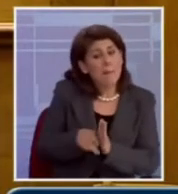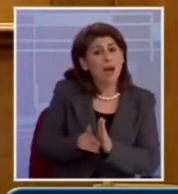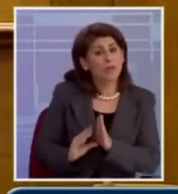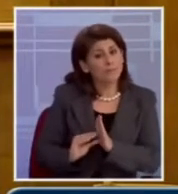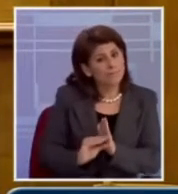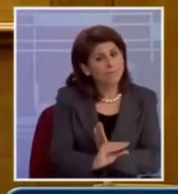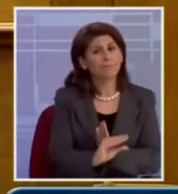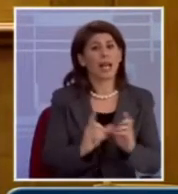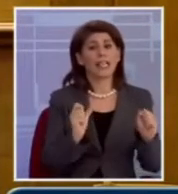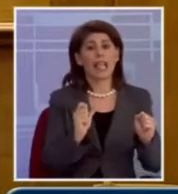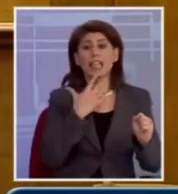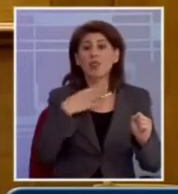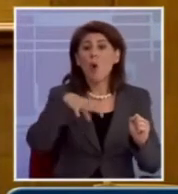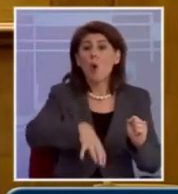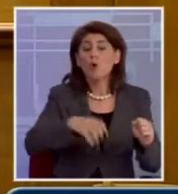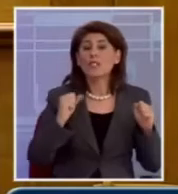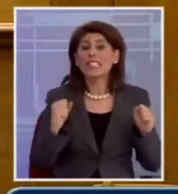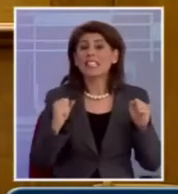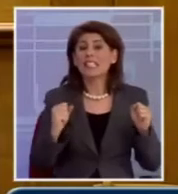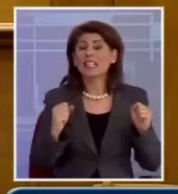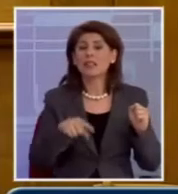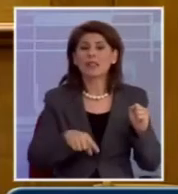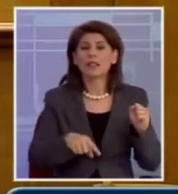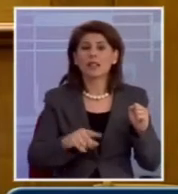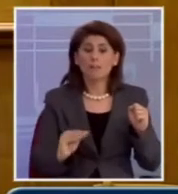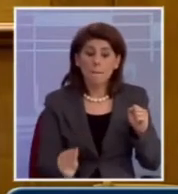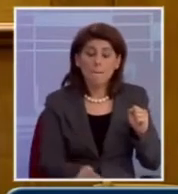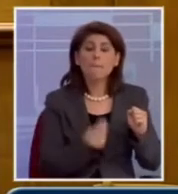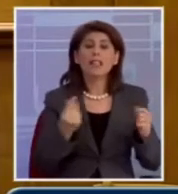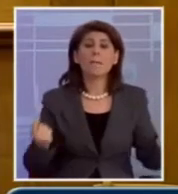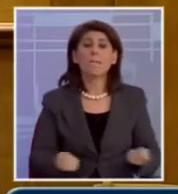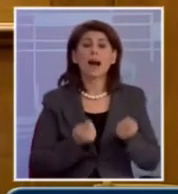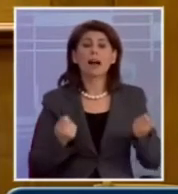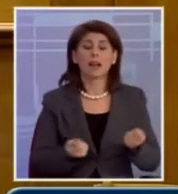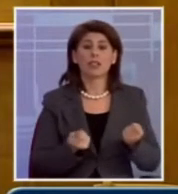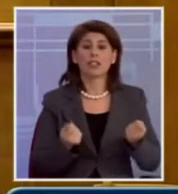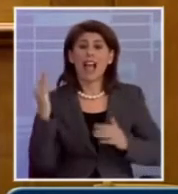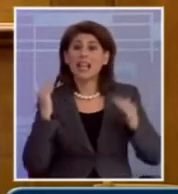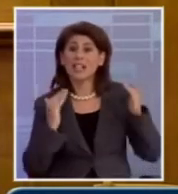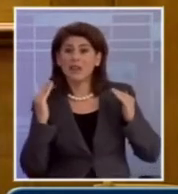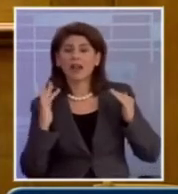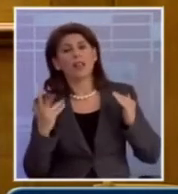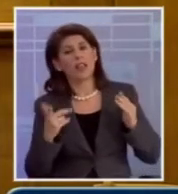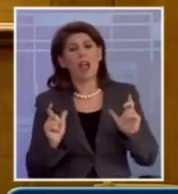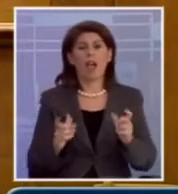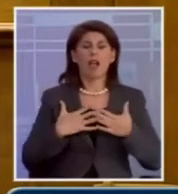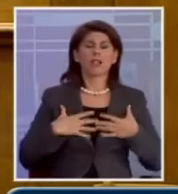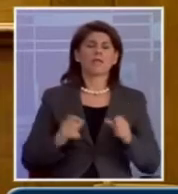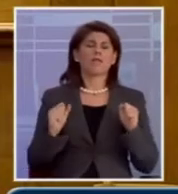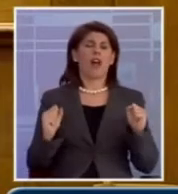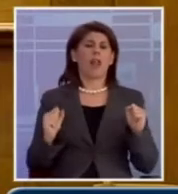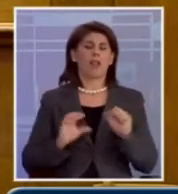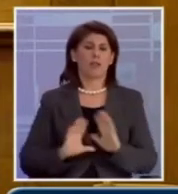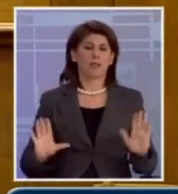υγεία, ο χώρος της υγείας, είναι μια πηγή παραγωγής ανασφάλειας ή ασφάλειας. Αν